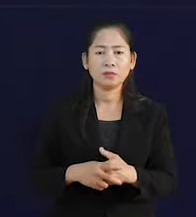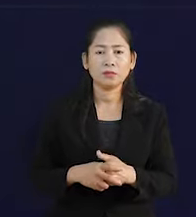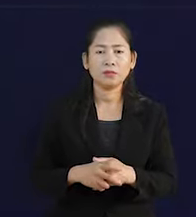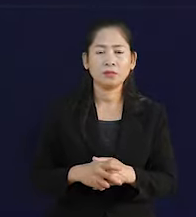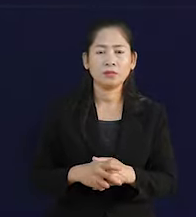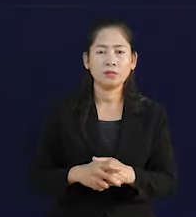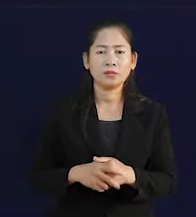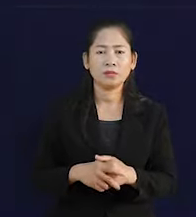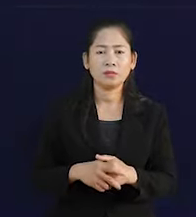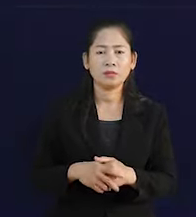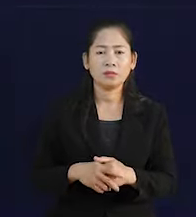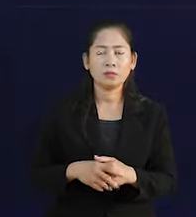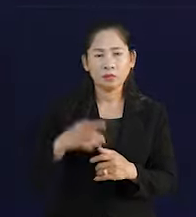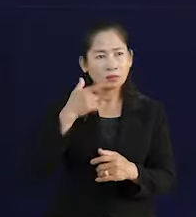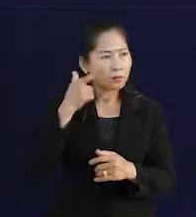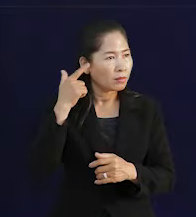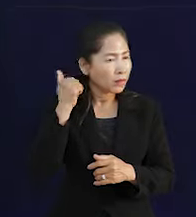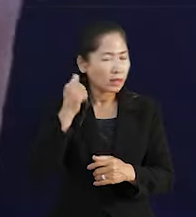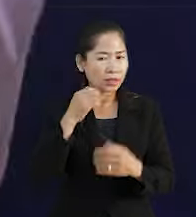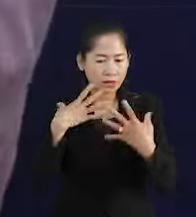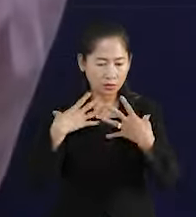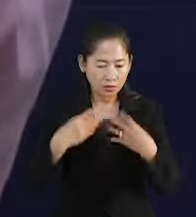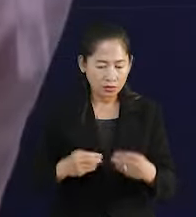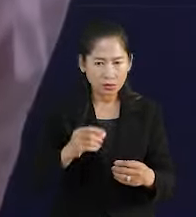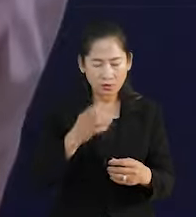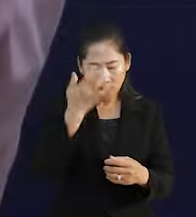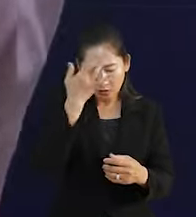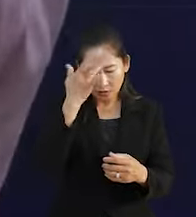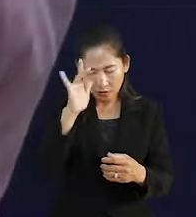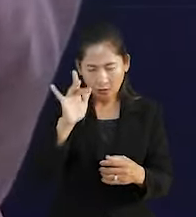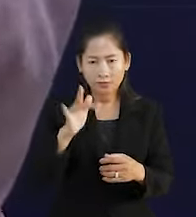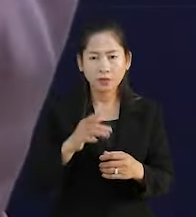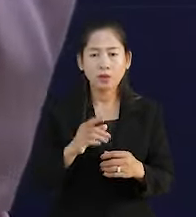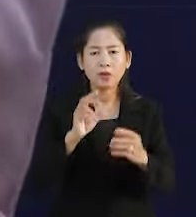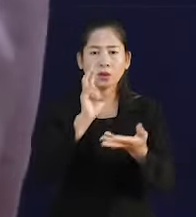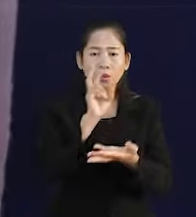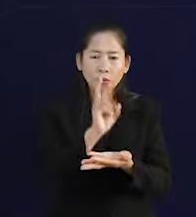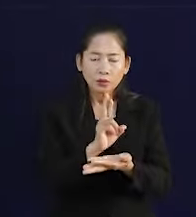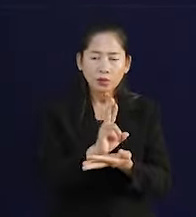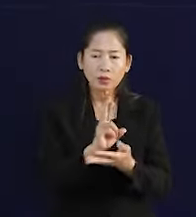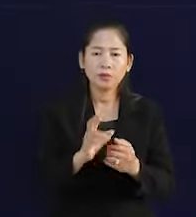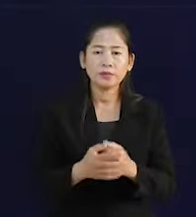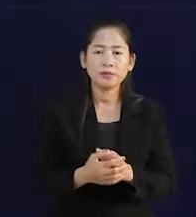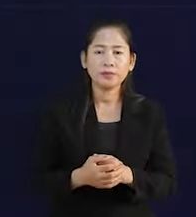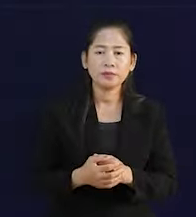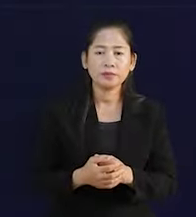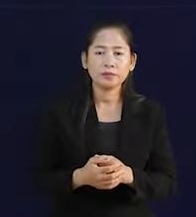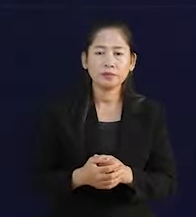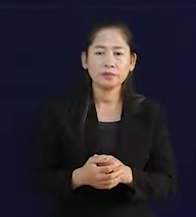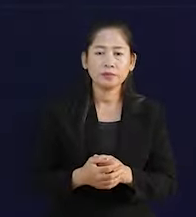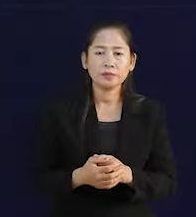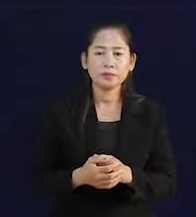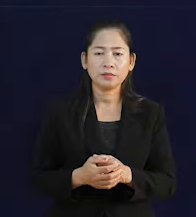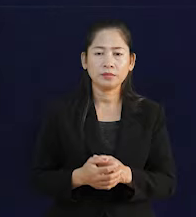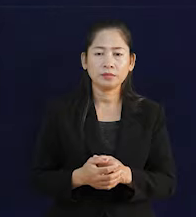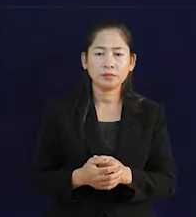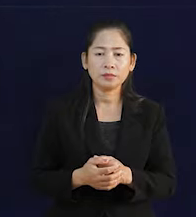ចាម្ដាយរបស់ខ្ញុំជាមនុស្សស្លូតបូតមានប្រាជ្ញាឧស្សាហ៍តិចណាកូនណាឧស្សា